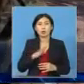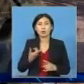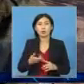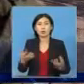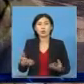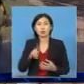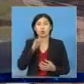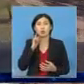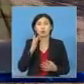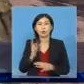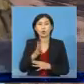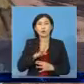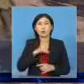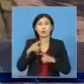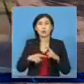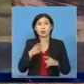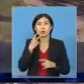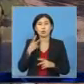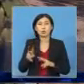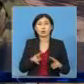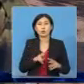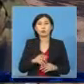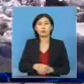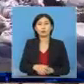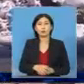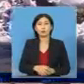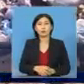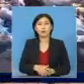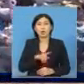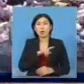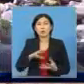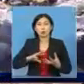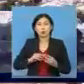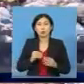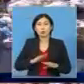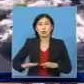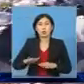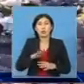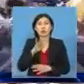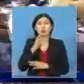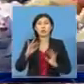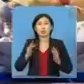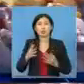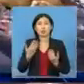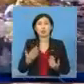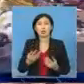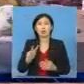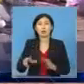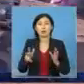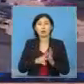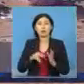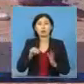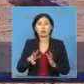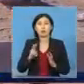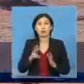сохранением зеленых насаждений следит одна лесная пожарная станция. Отметим, что общая площадь Актюбинского лесного хозяйства составляет